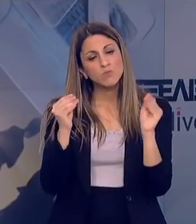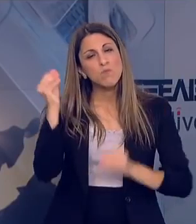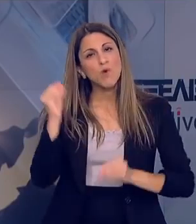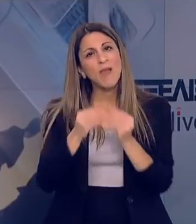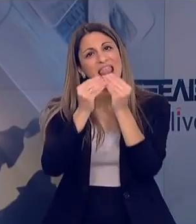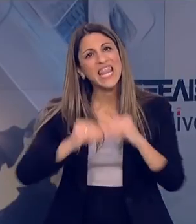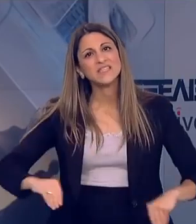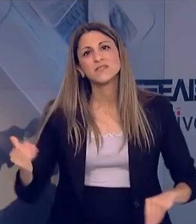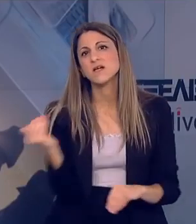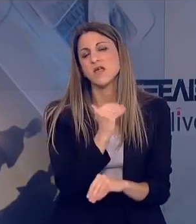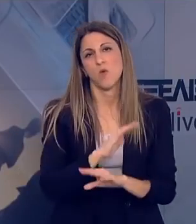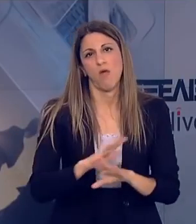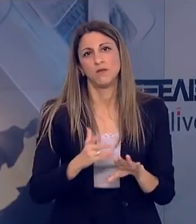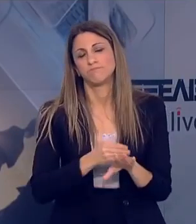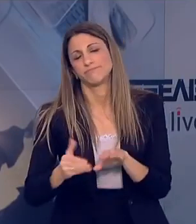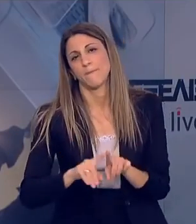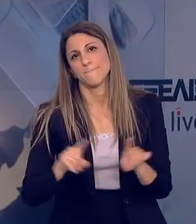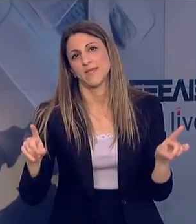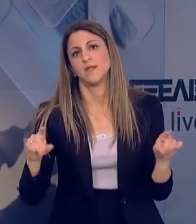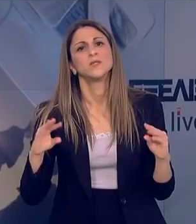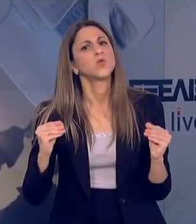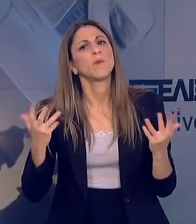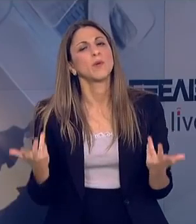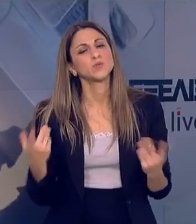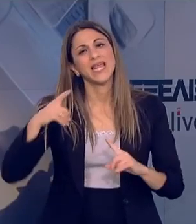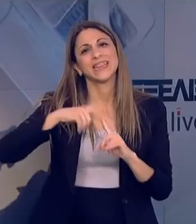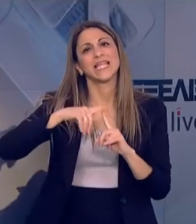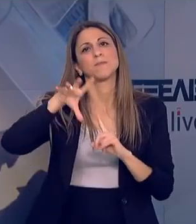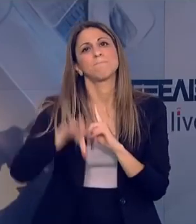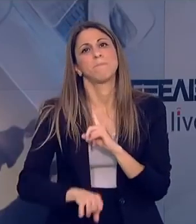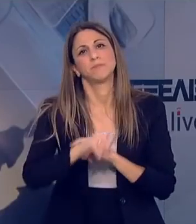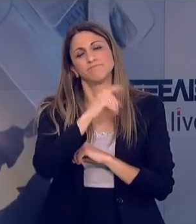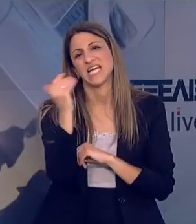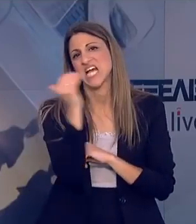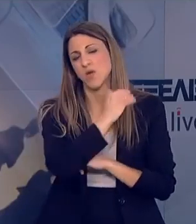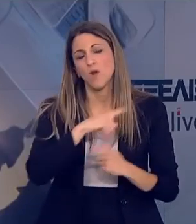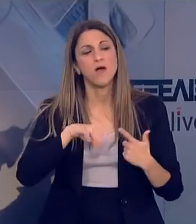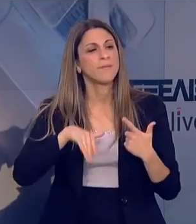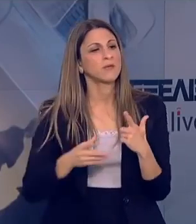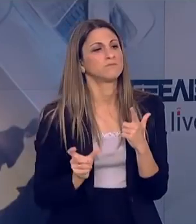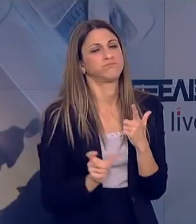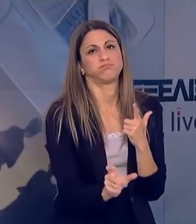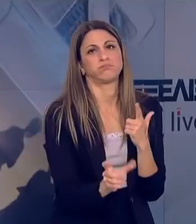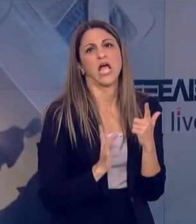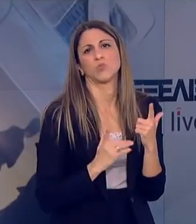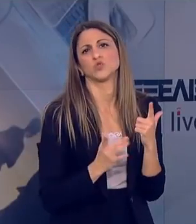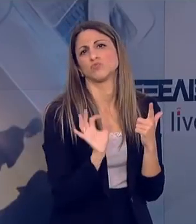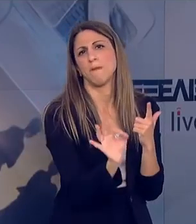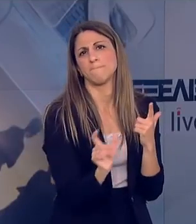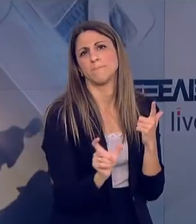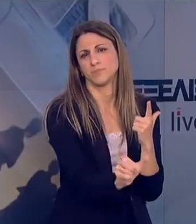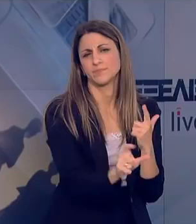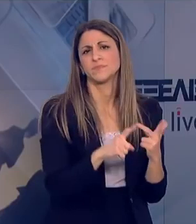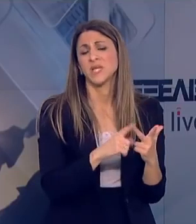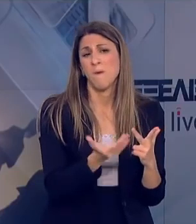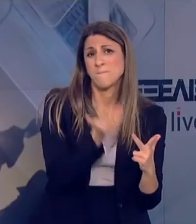τα προβλήματα όσο δυνατόν ταχύτερα, με τη διαδικασία του εργαστηριακού ελέγχου, της απομόνωσης και της ειχνηλάτησης των